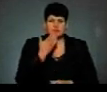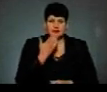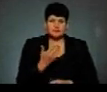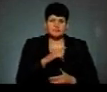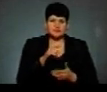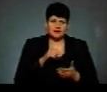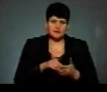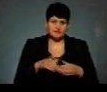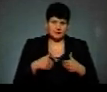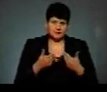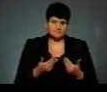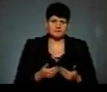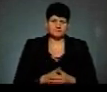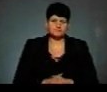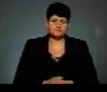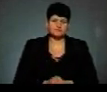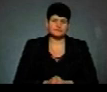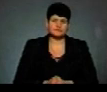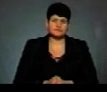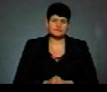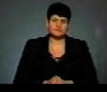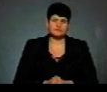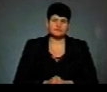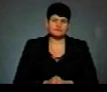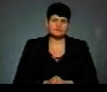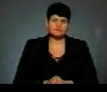алло. Щось зв'язком не був.